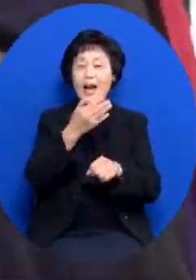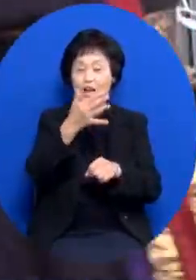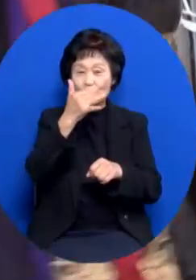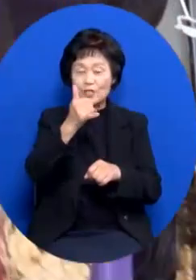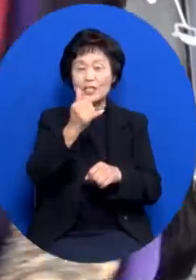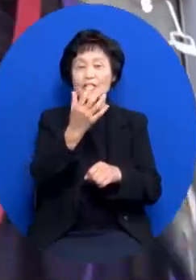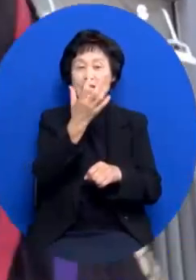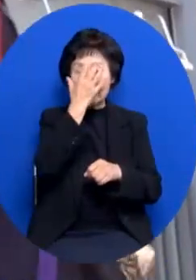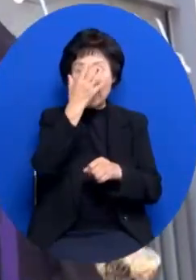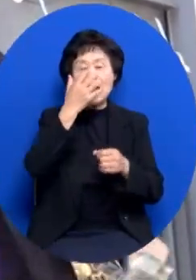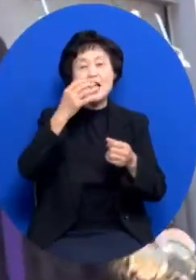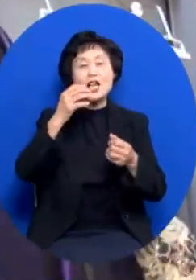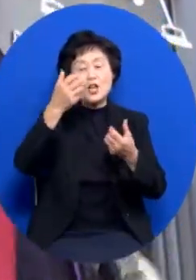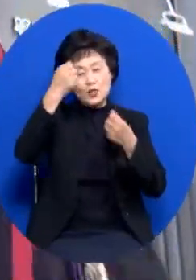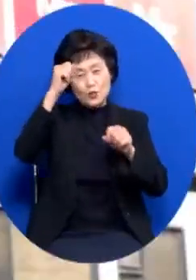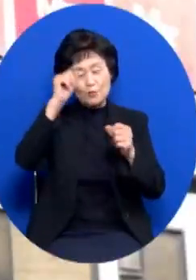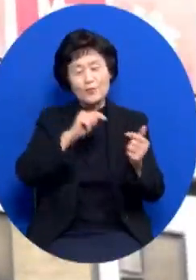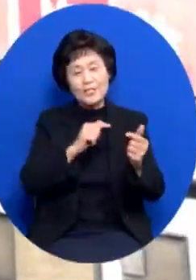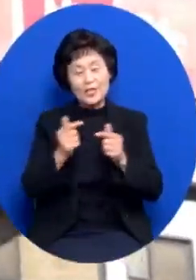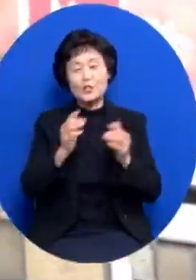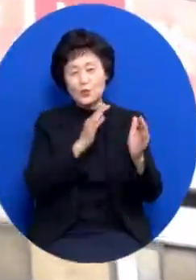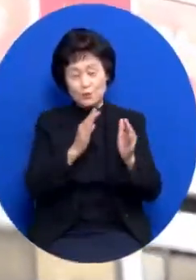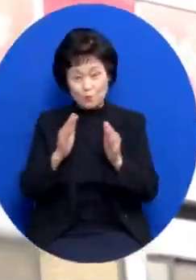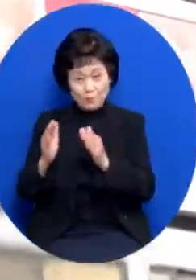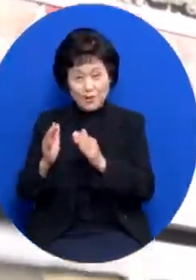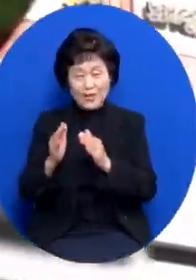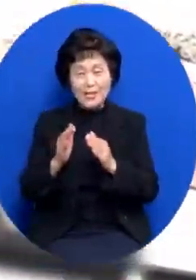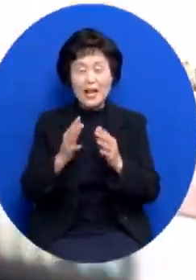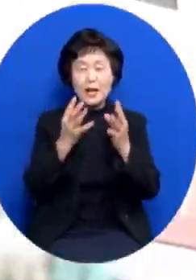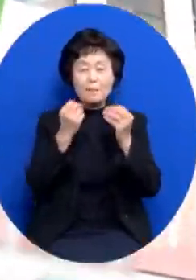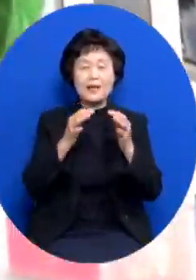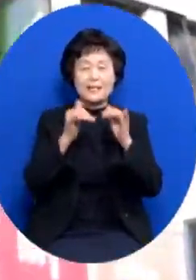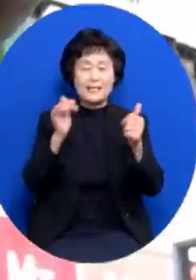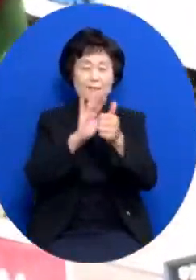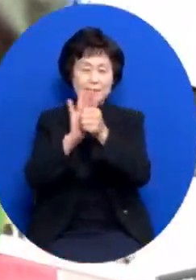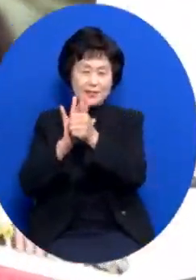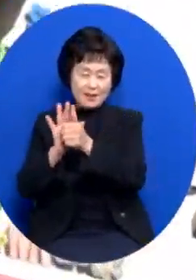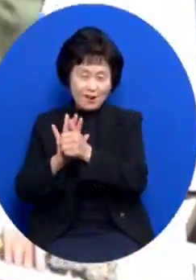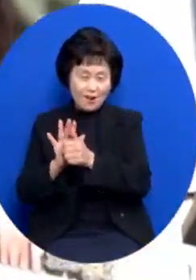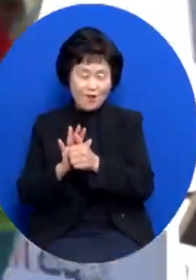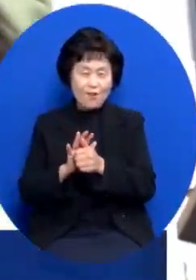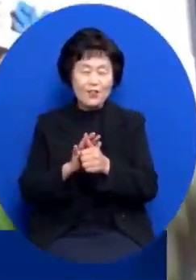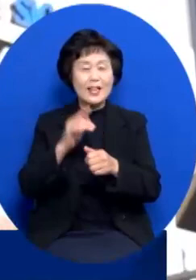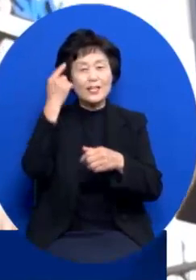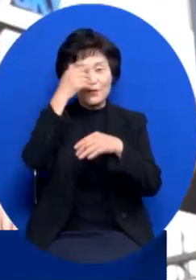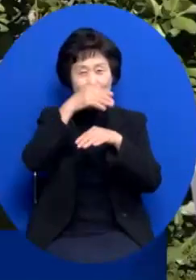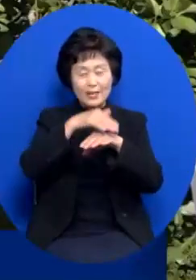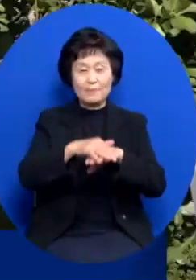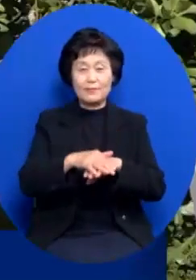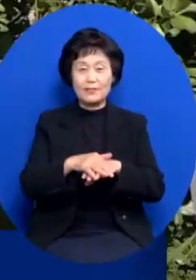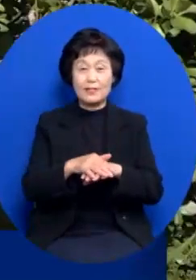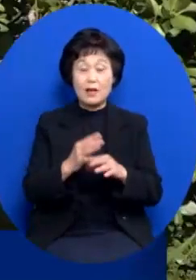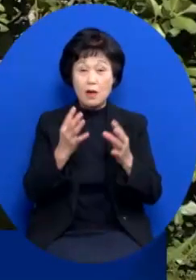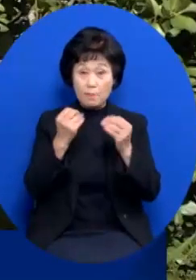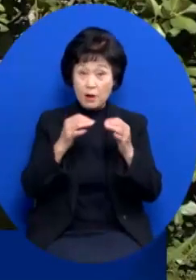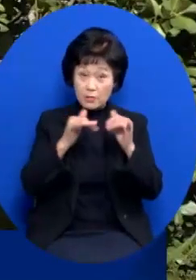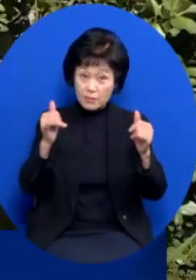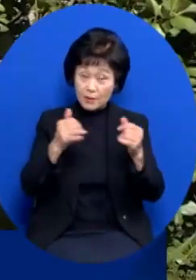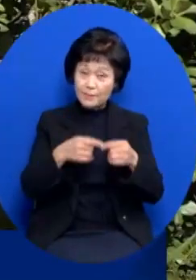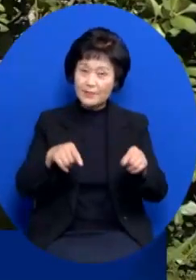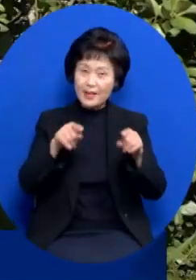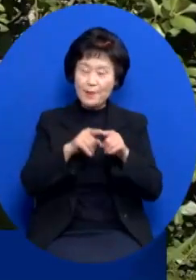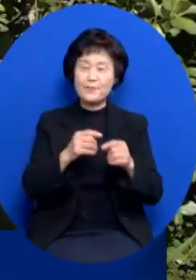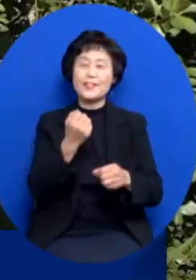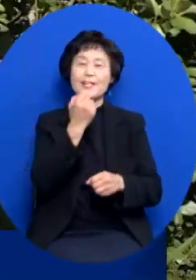준비해 그동안 코로나19로 지친 국민들을 응원할 예정입니다. 많은 사람들이 다 같이 웃고 즐길 수